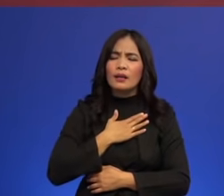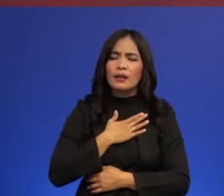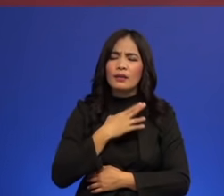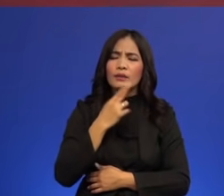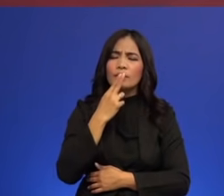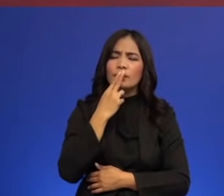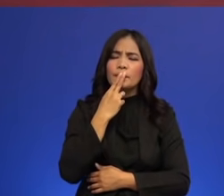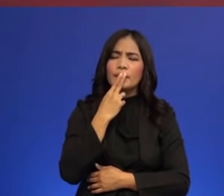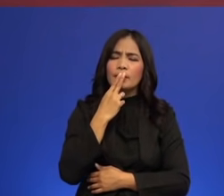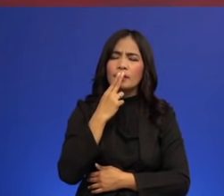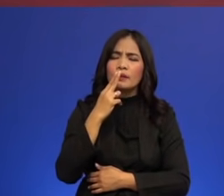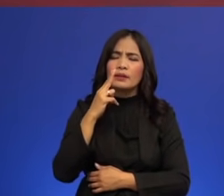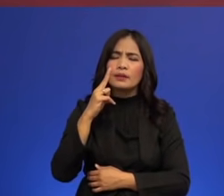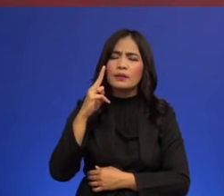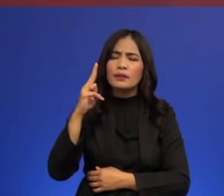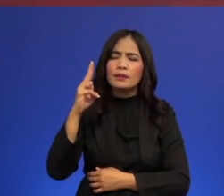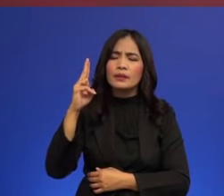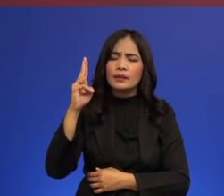Aku